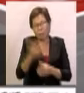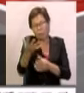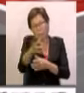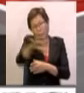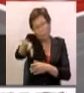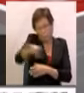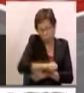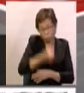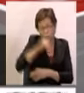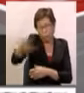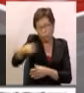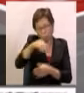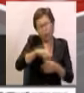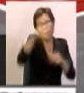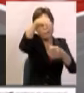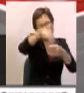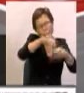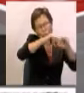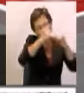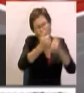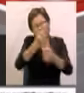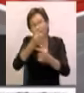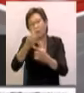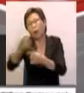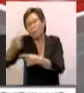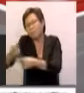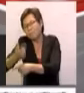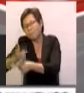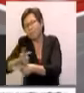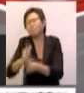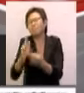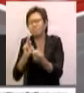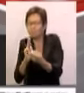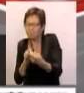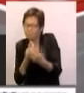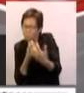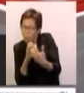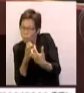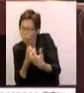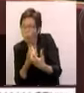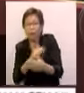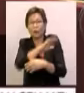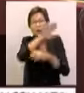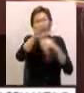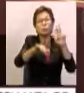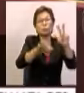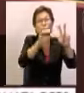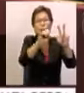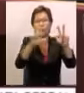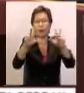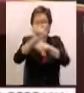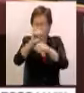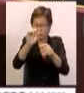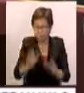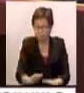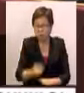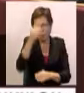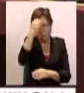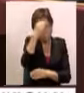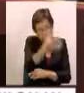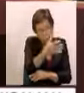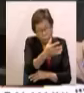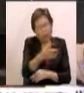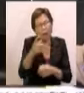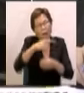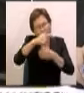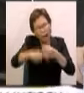akan dimasukkan ke agensi atau skim latihan yang bersesuaian. Sebelum ini, kesemua 303 kakitangan terbabit dimaklumkan